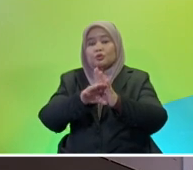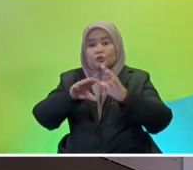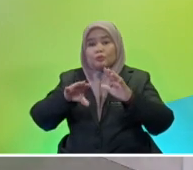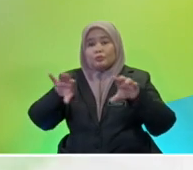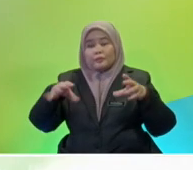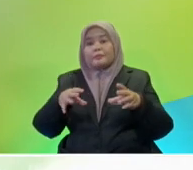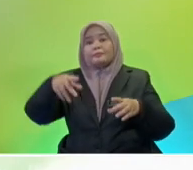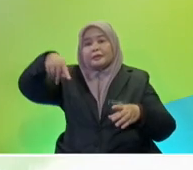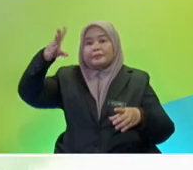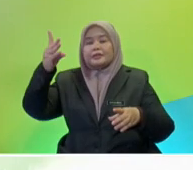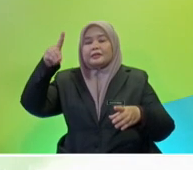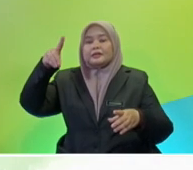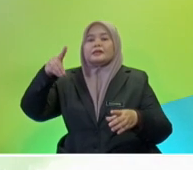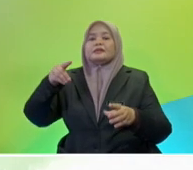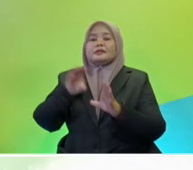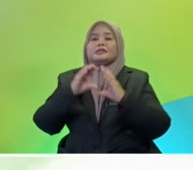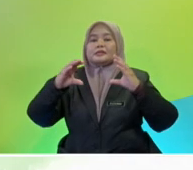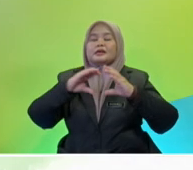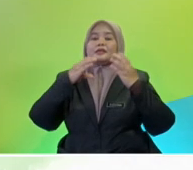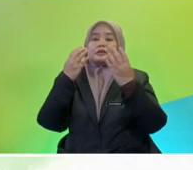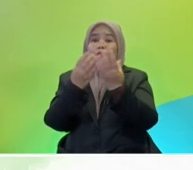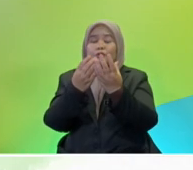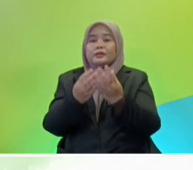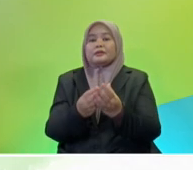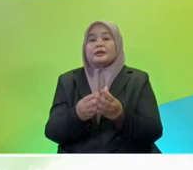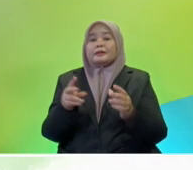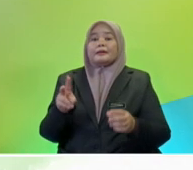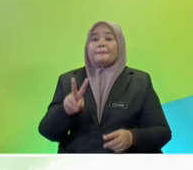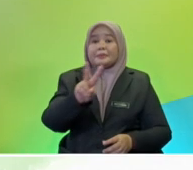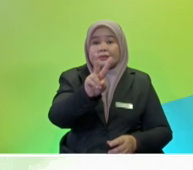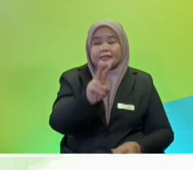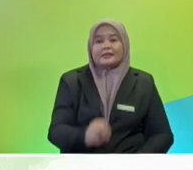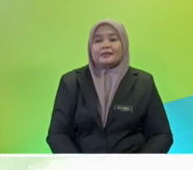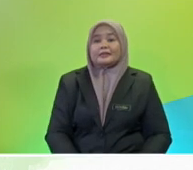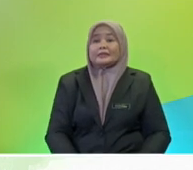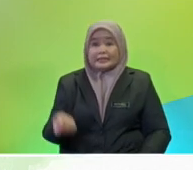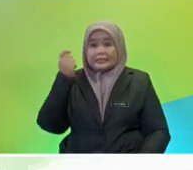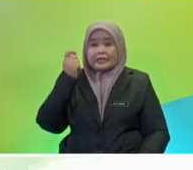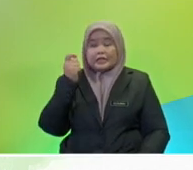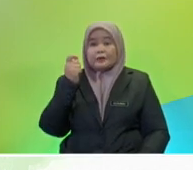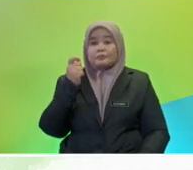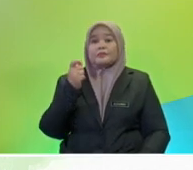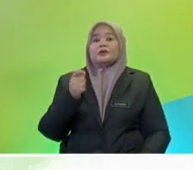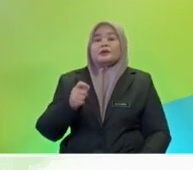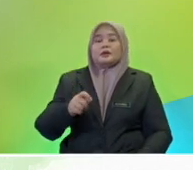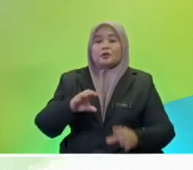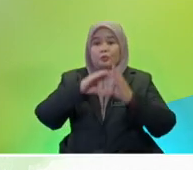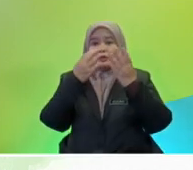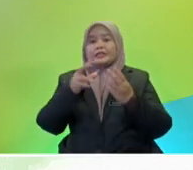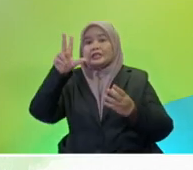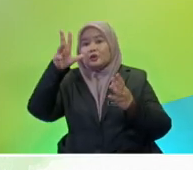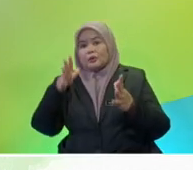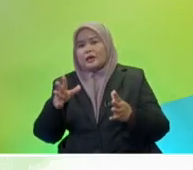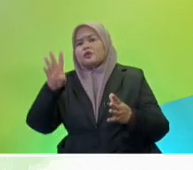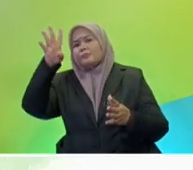PBB secara berkumpulan yang ini adalah secara berpasangan kalau tadi di dalam kumpulan-kumpulan ini maksudnya tiga orang tiga